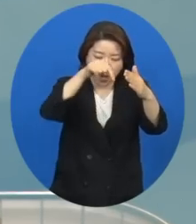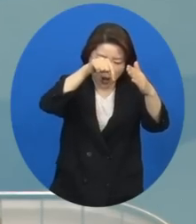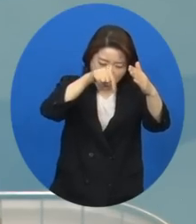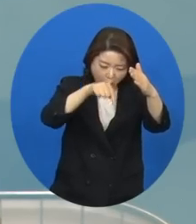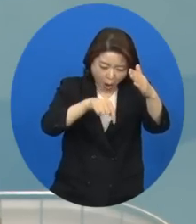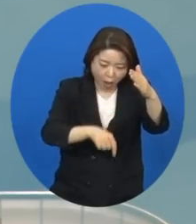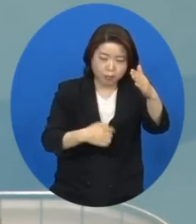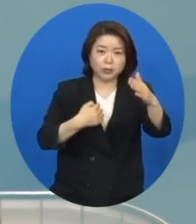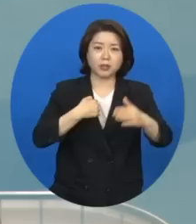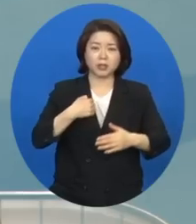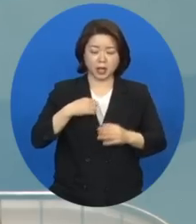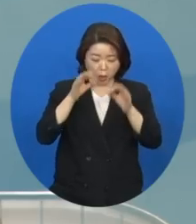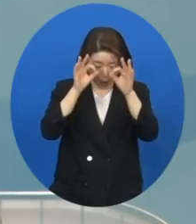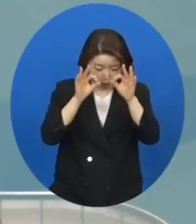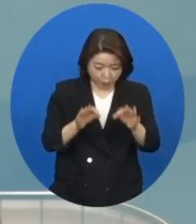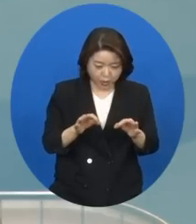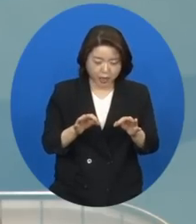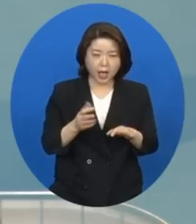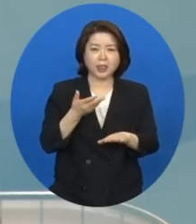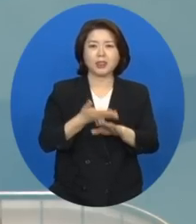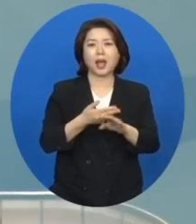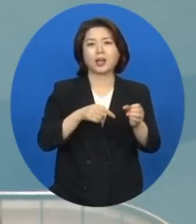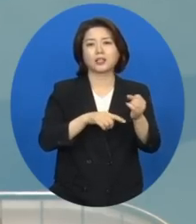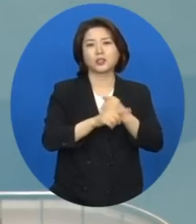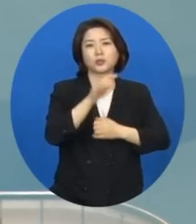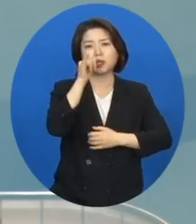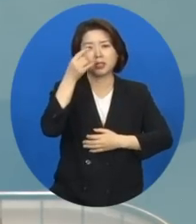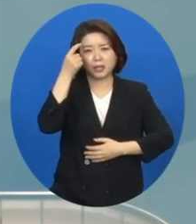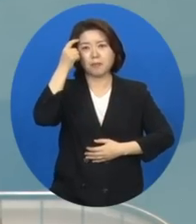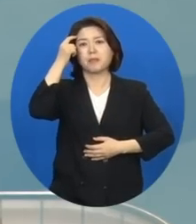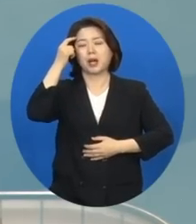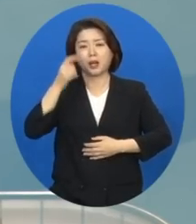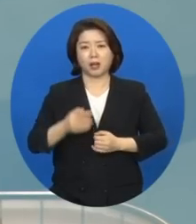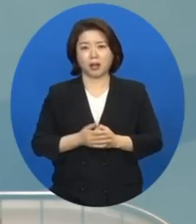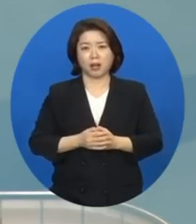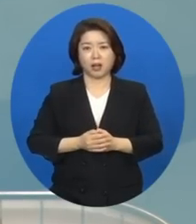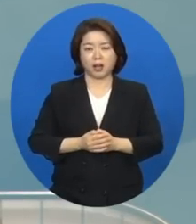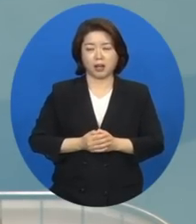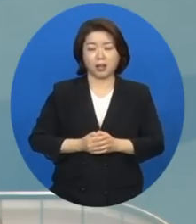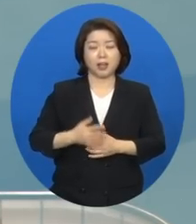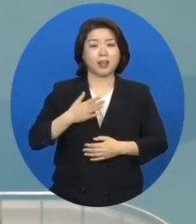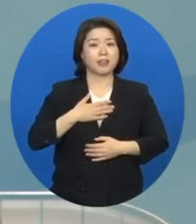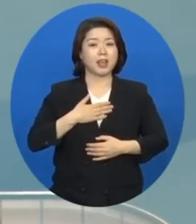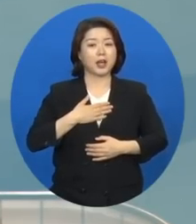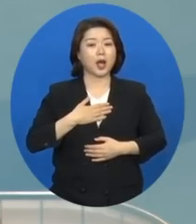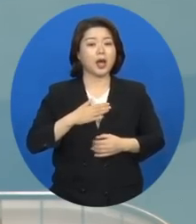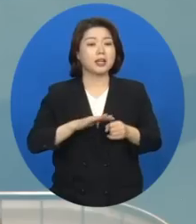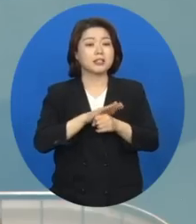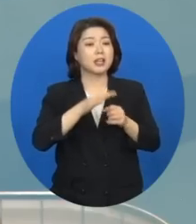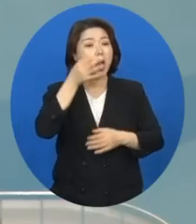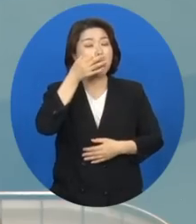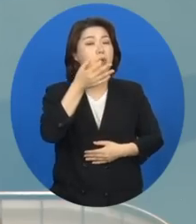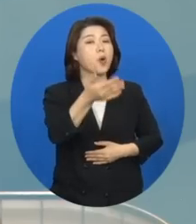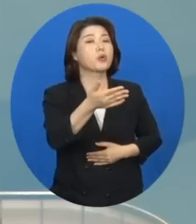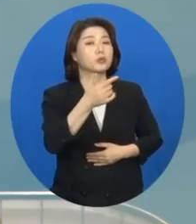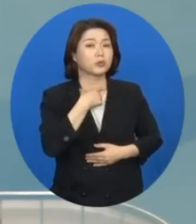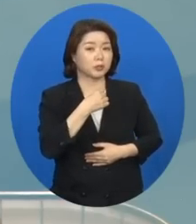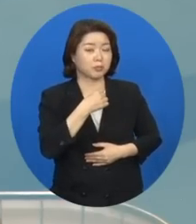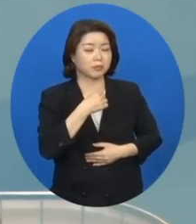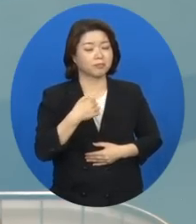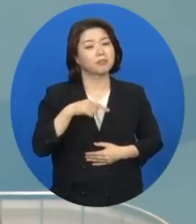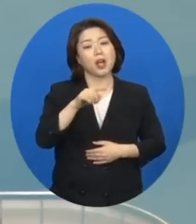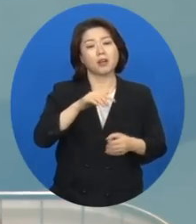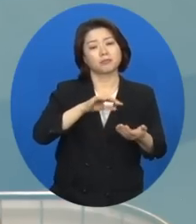것을 주님은 깨닫게 하셨어요. 보여주고 싶은 사랑, 내가 이 정도 사랑하면